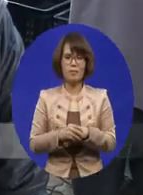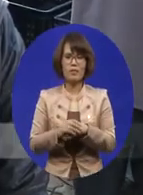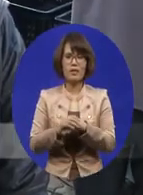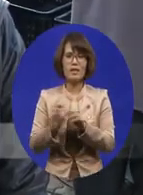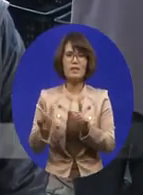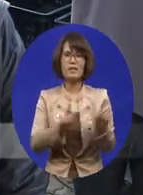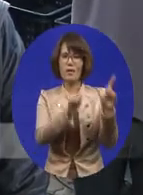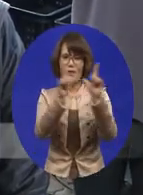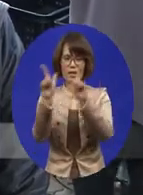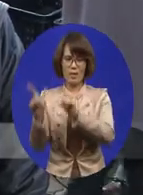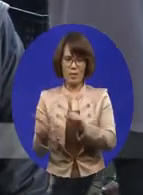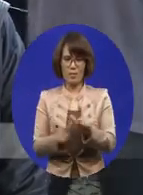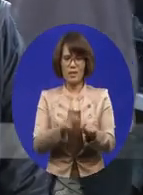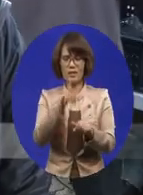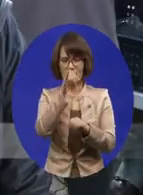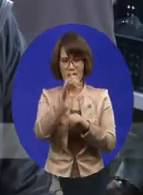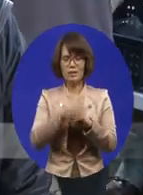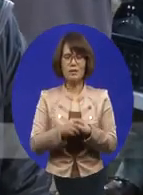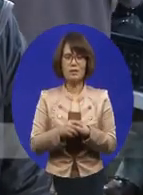생활하는데 그런 대로